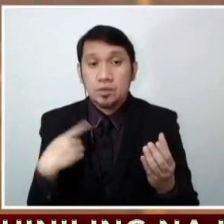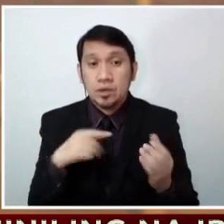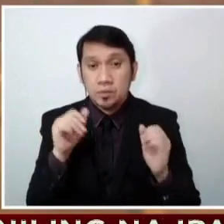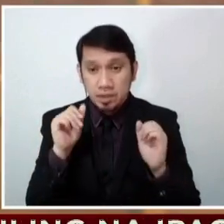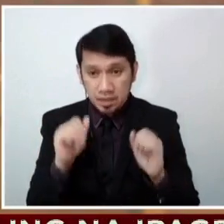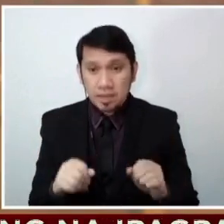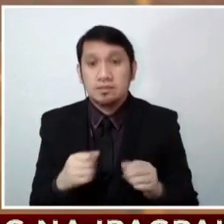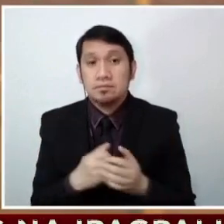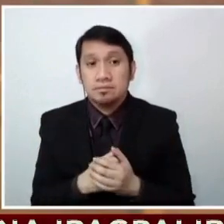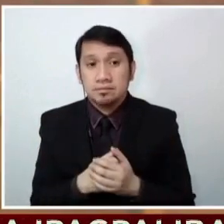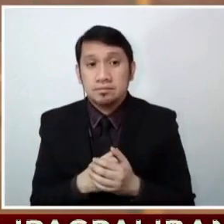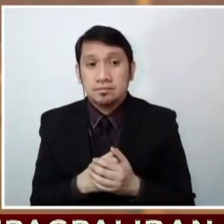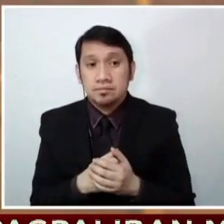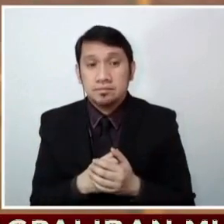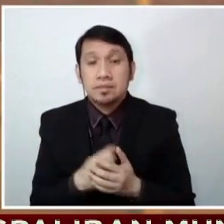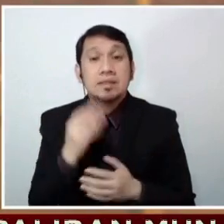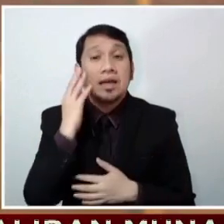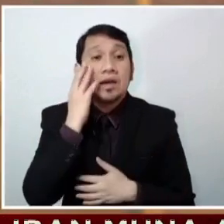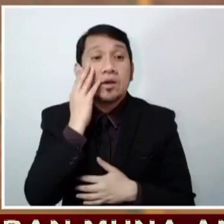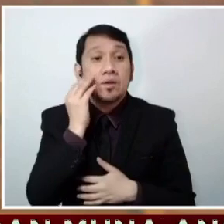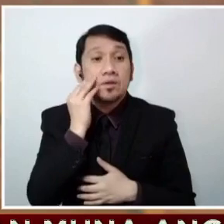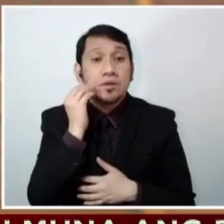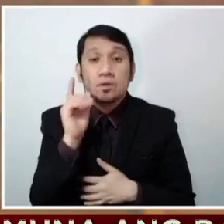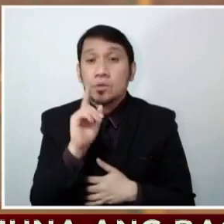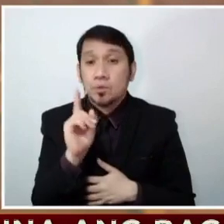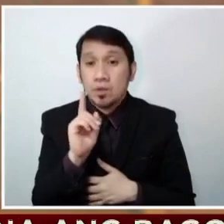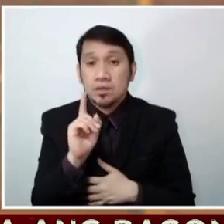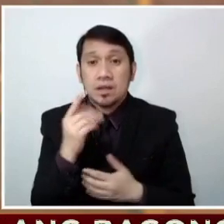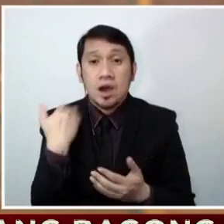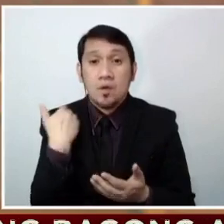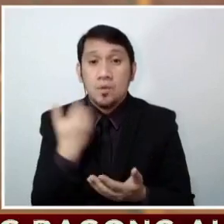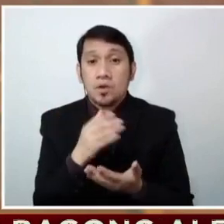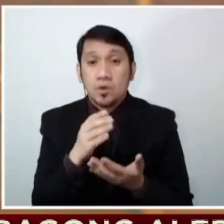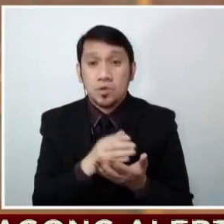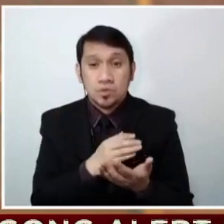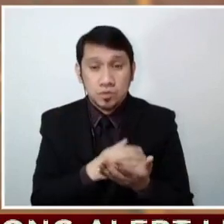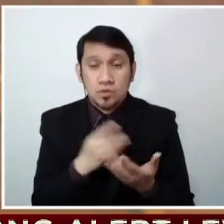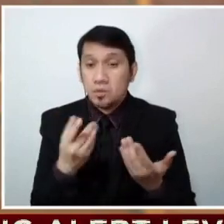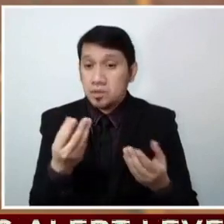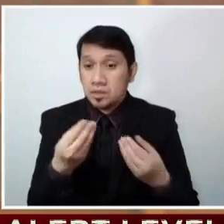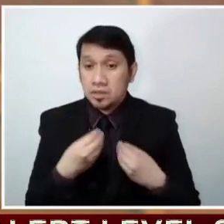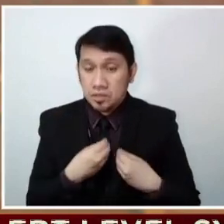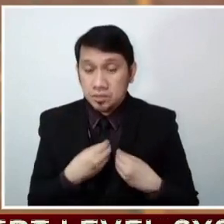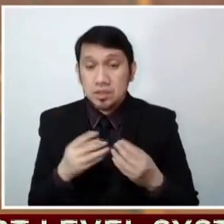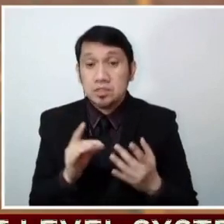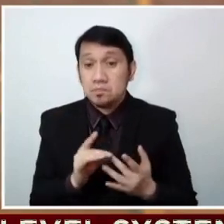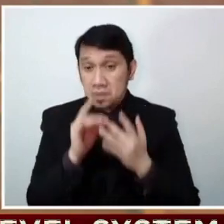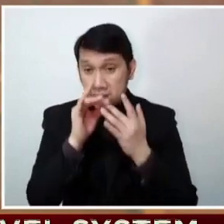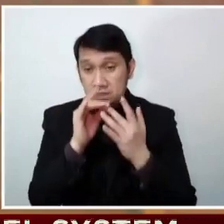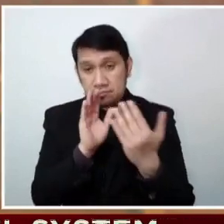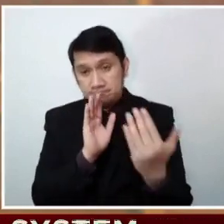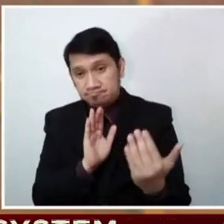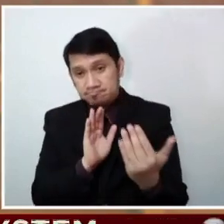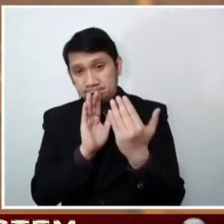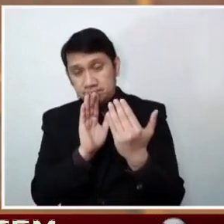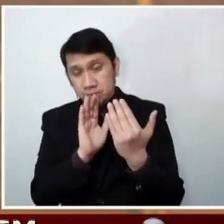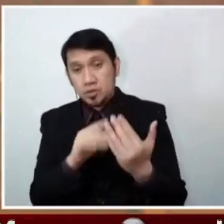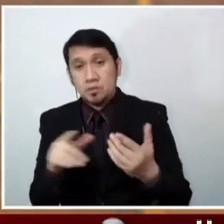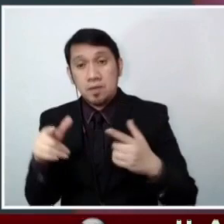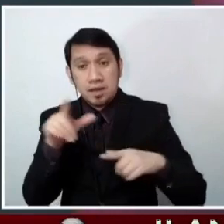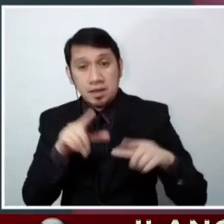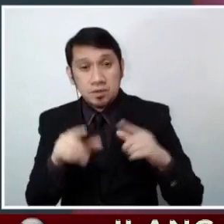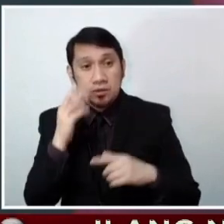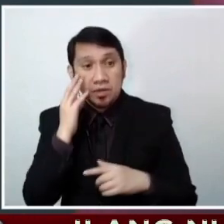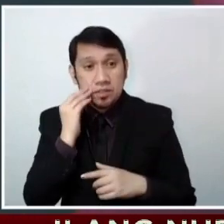fully experience what our courses have to offer, lalo na po yung mga on-hand laboratory experiences